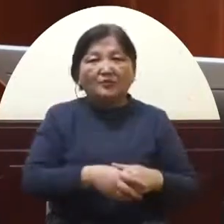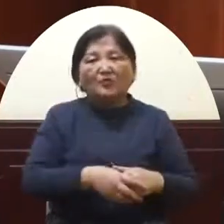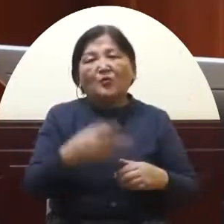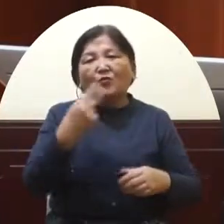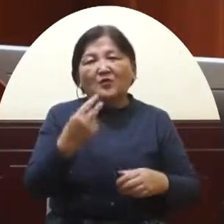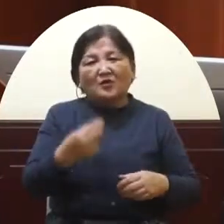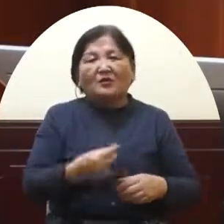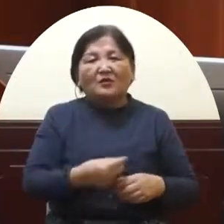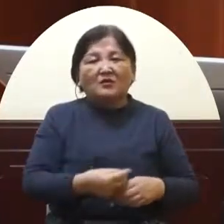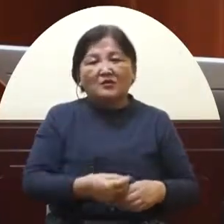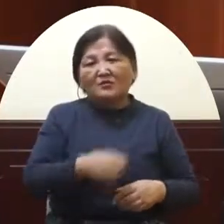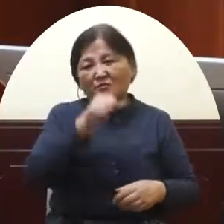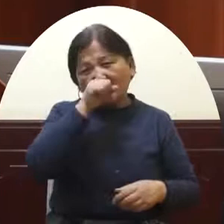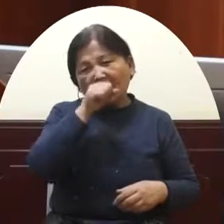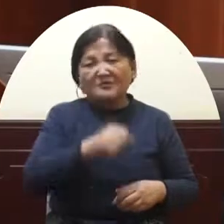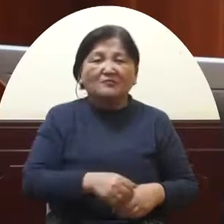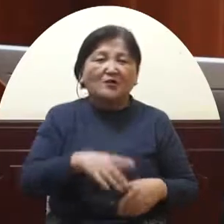байна.